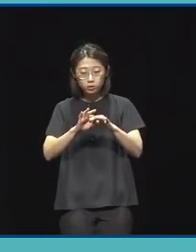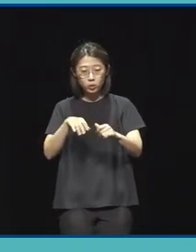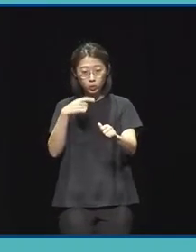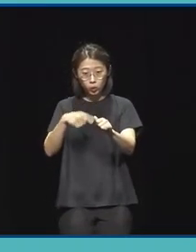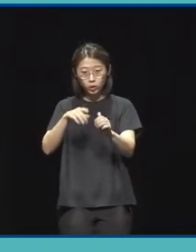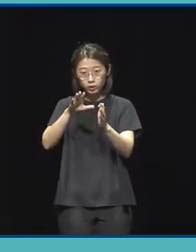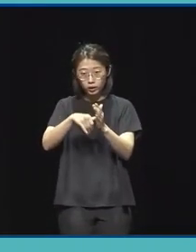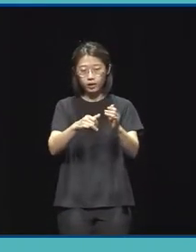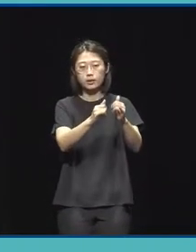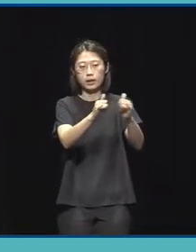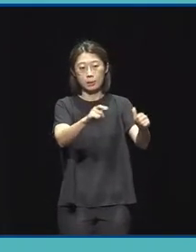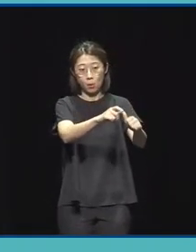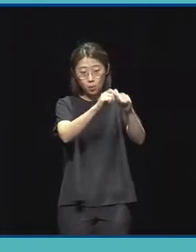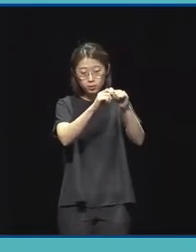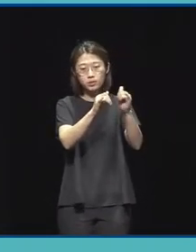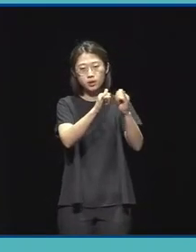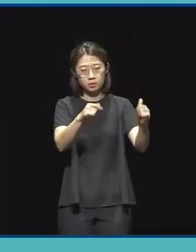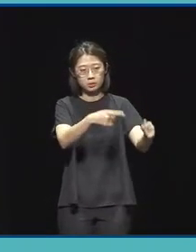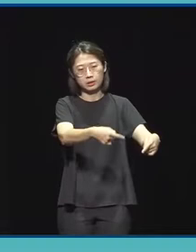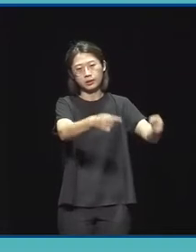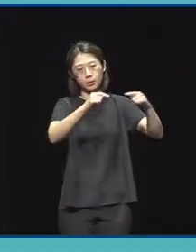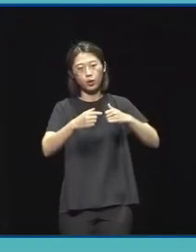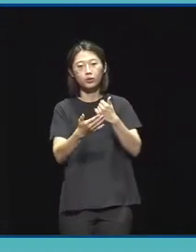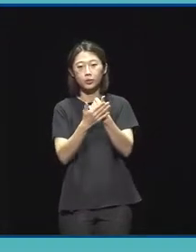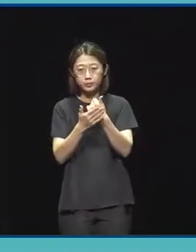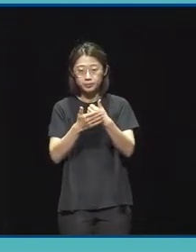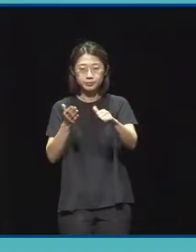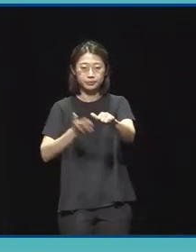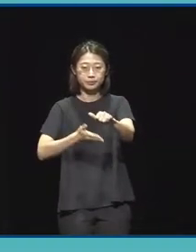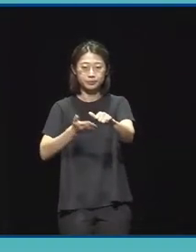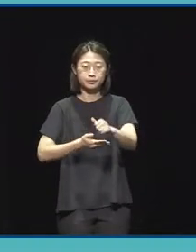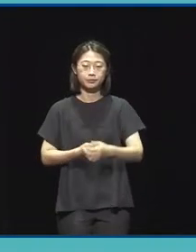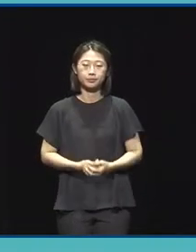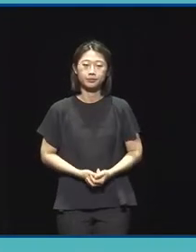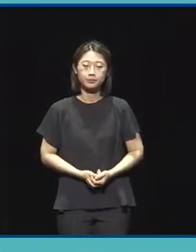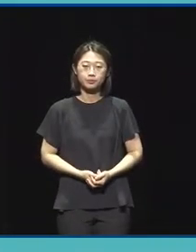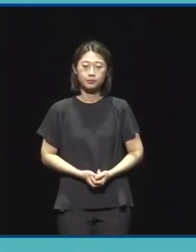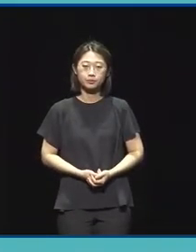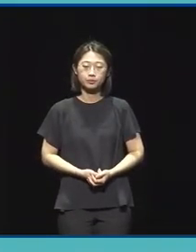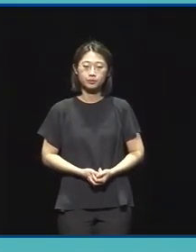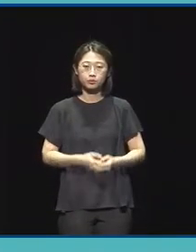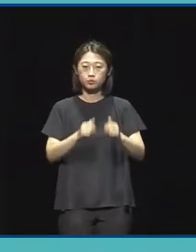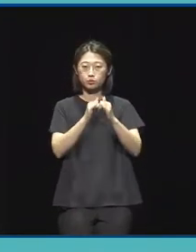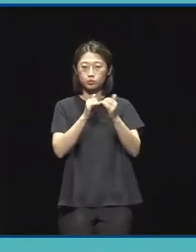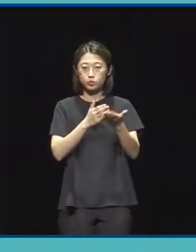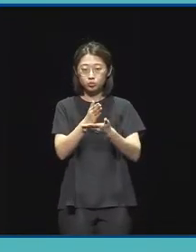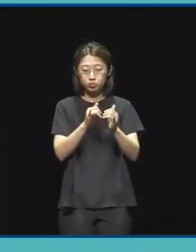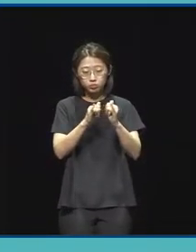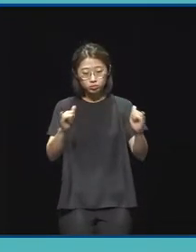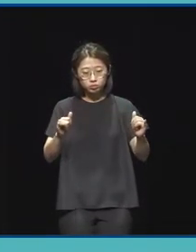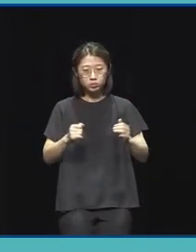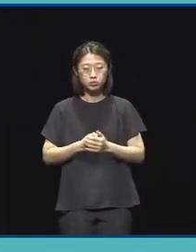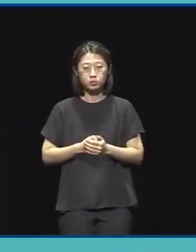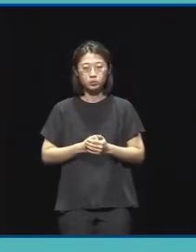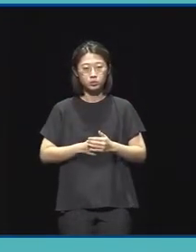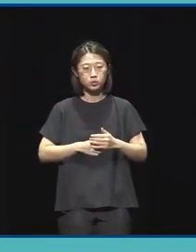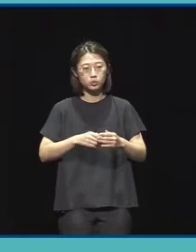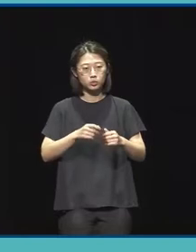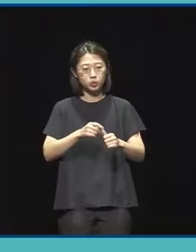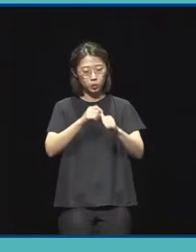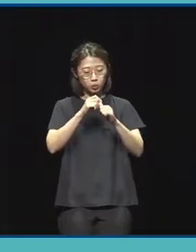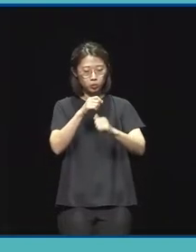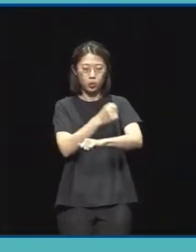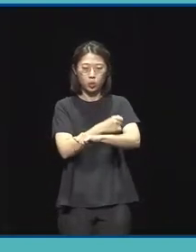연수단원이 참여하여 이수할 수 있도록 협조하여야 합니다. 문화예술기관 연수단원 지원 사업은 고용노동부 직접